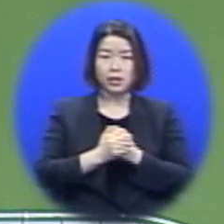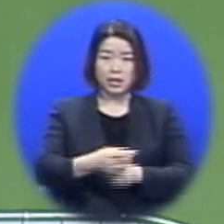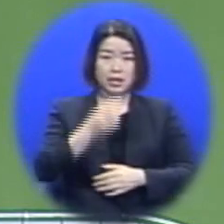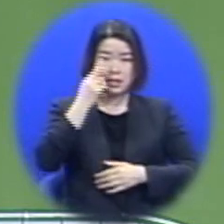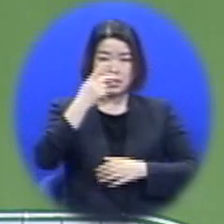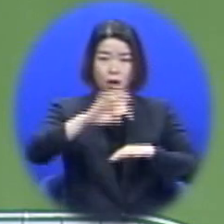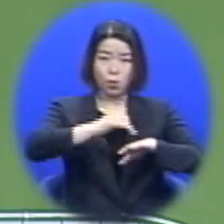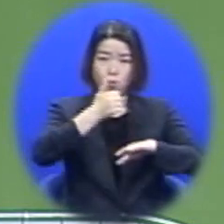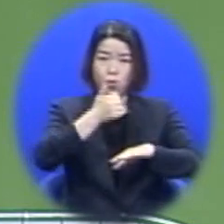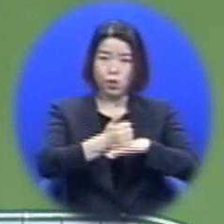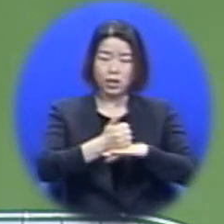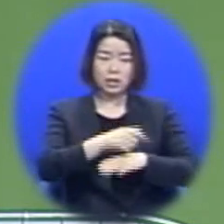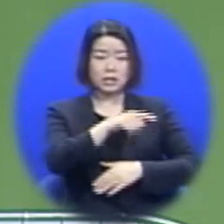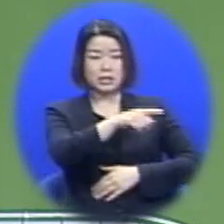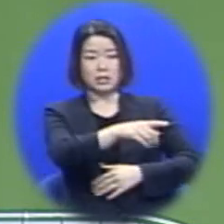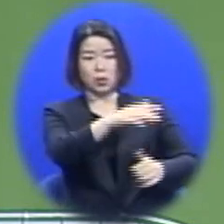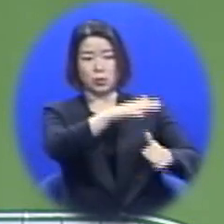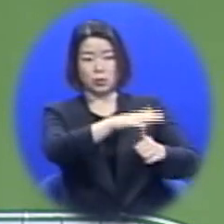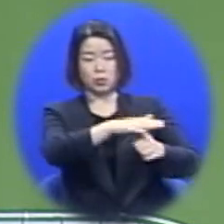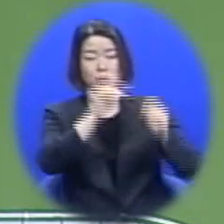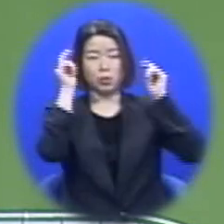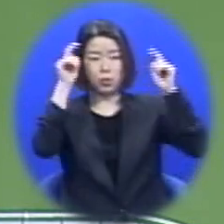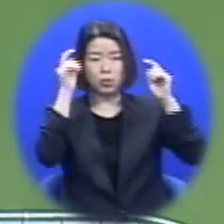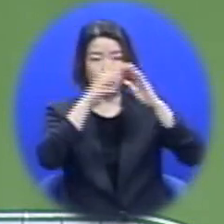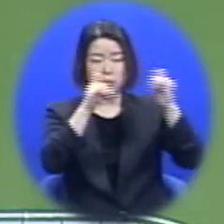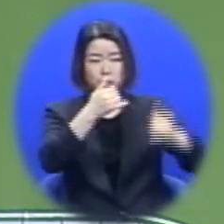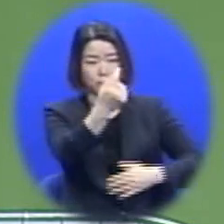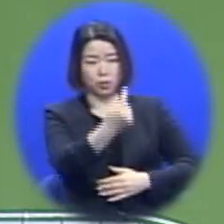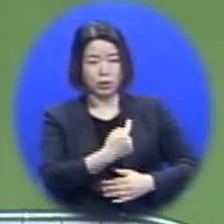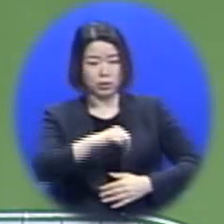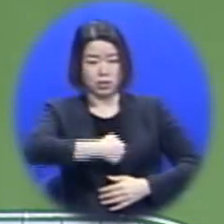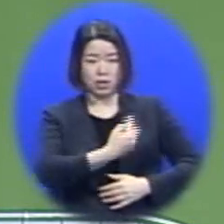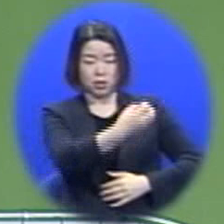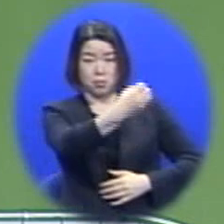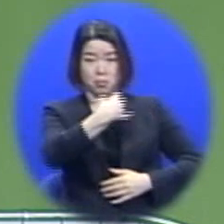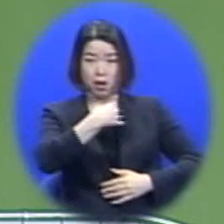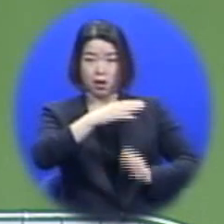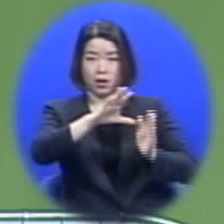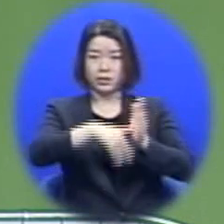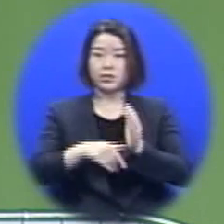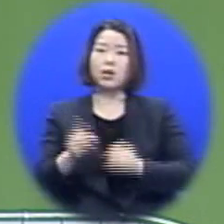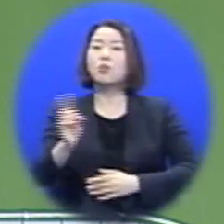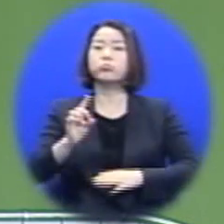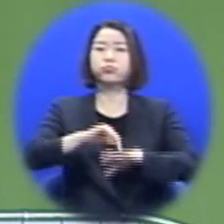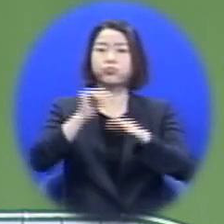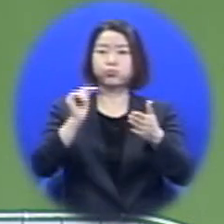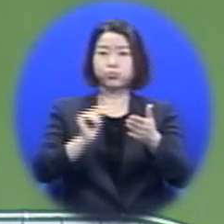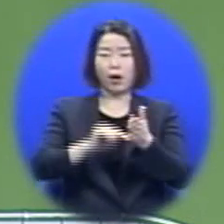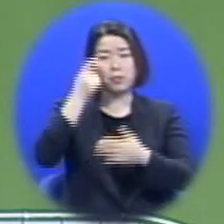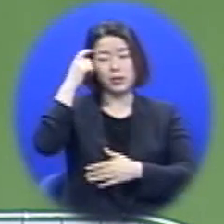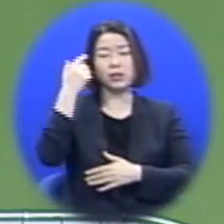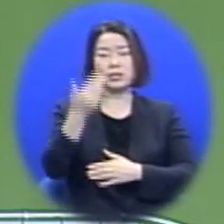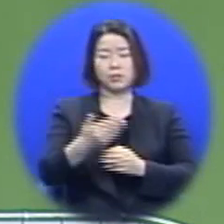왕이 소년 목동이 와서 자기에게 이 말을 했을 때 어떤 심정이었겠어요?